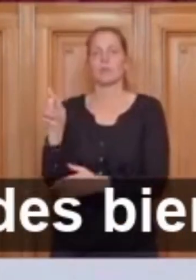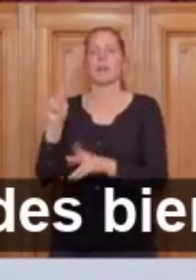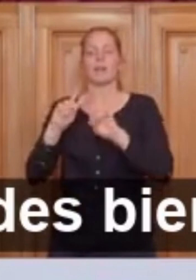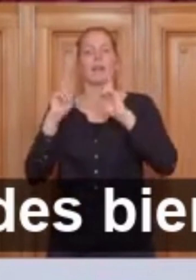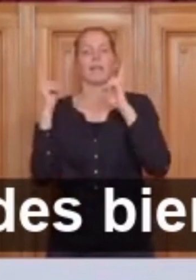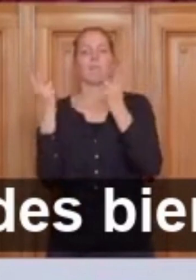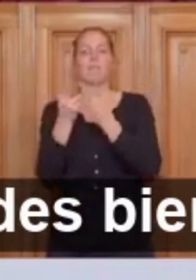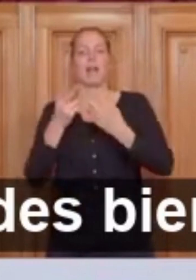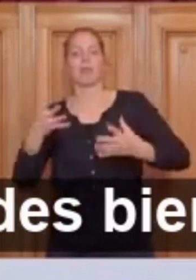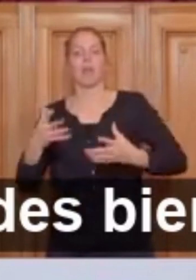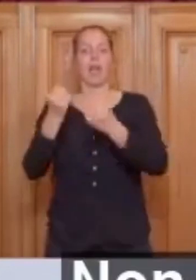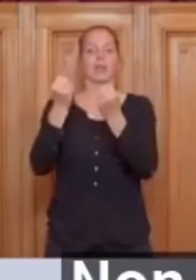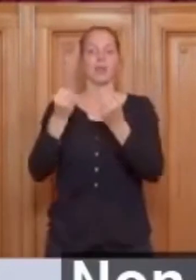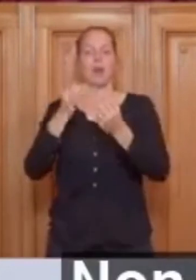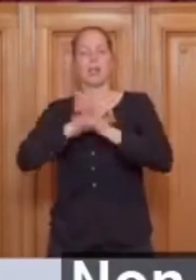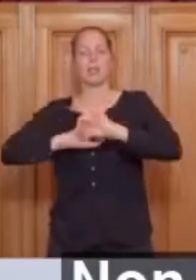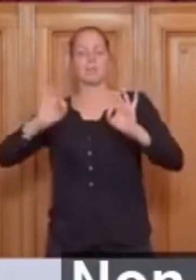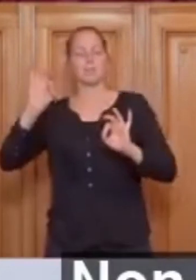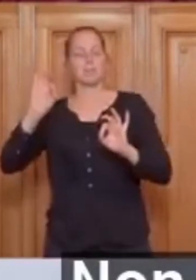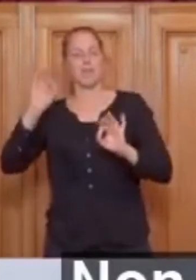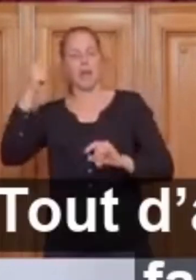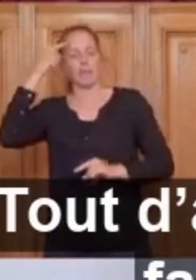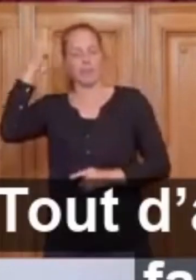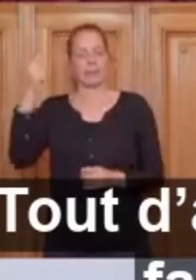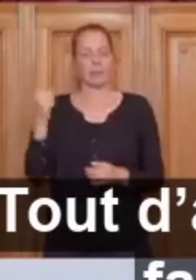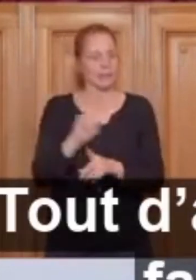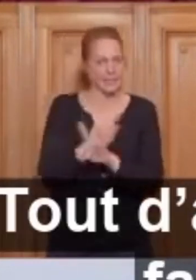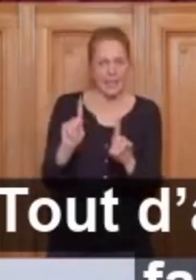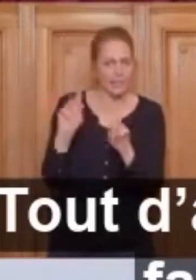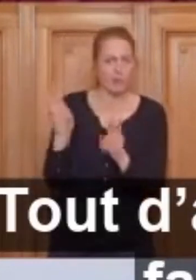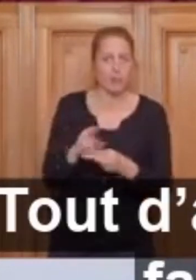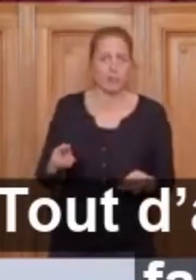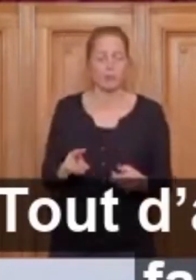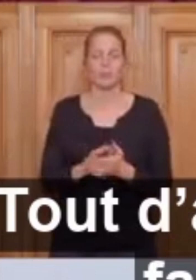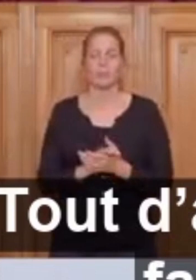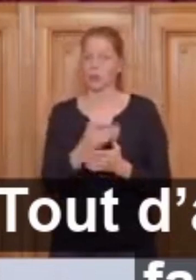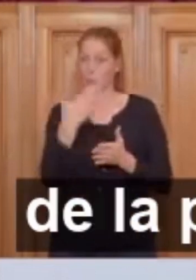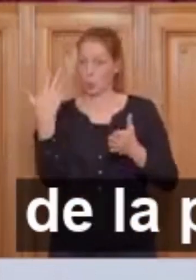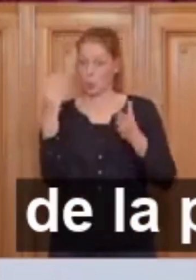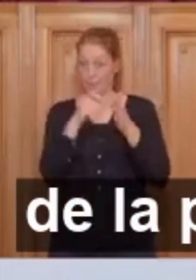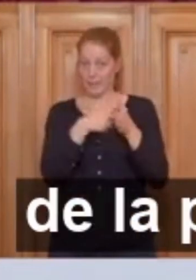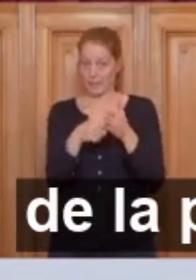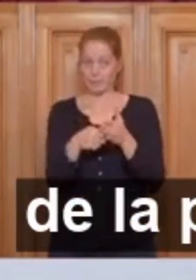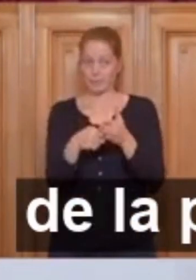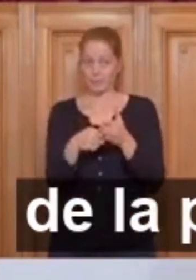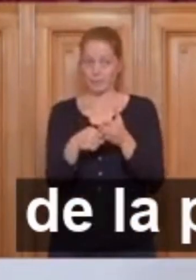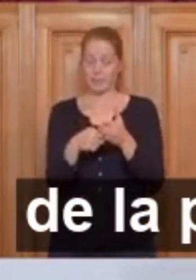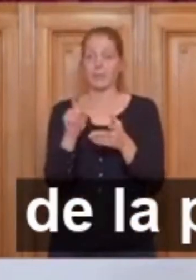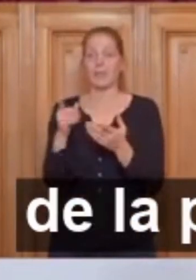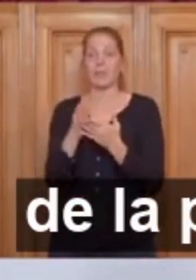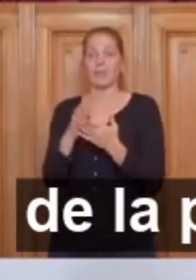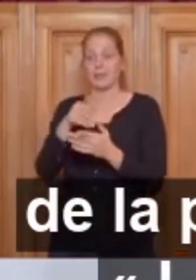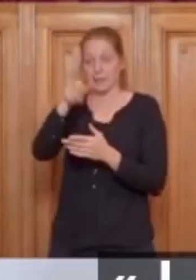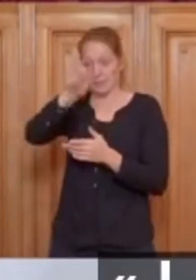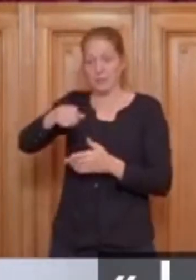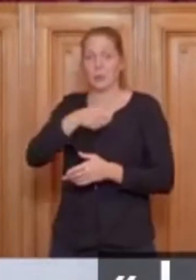als Gutmenschen, als Besserwisser. Nein, das sind sie nicht. Sie sind mal erstens eine Partei, die systematisch Politik mit der Angst von den Leuten